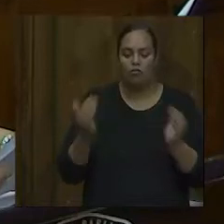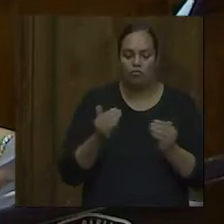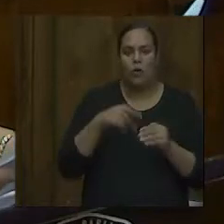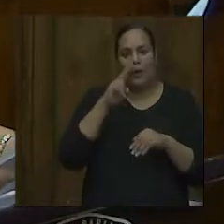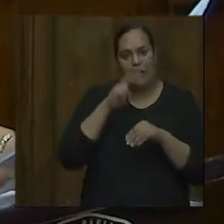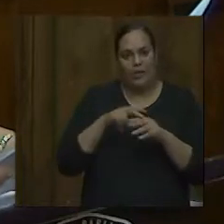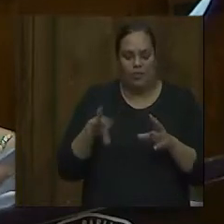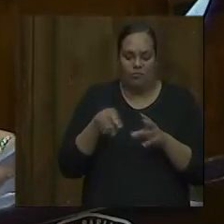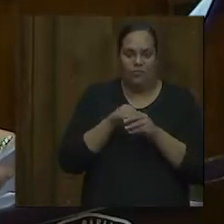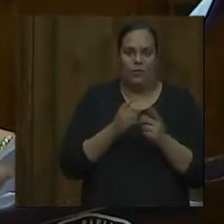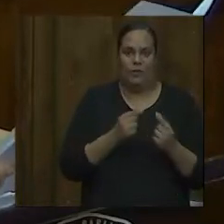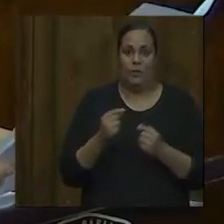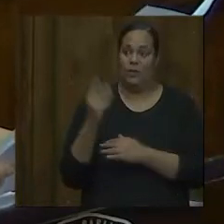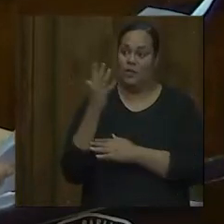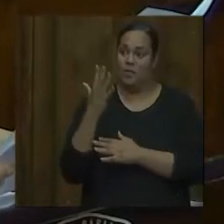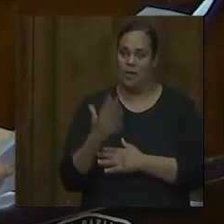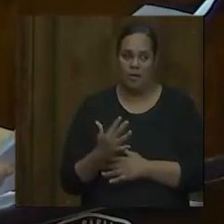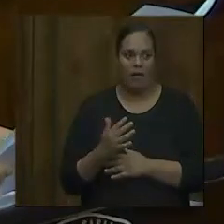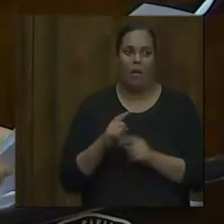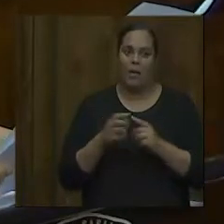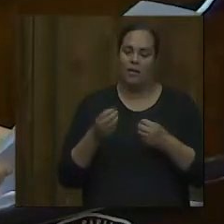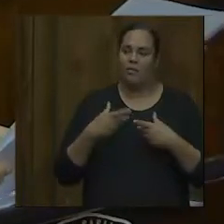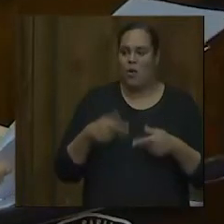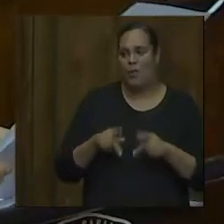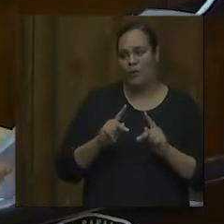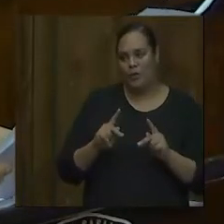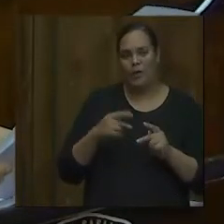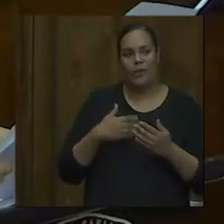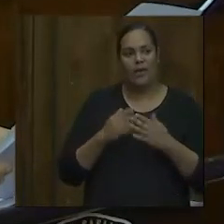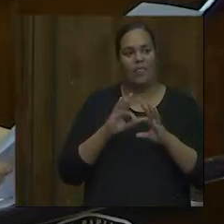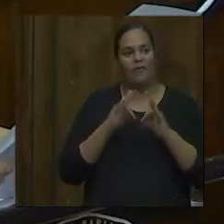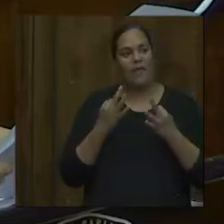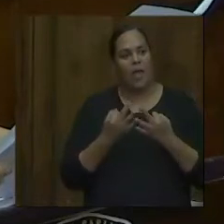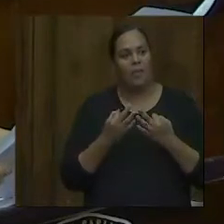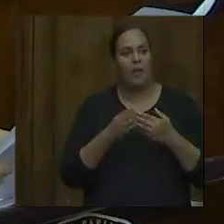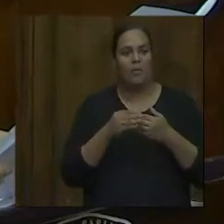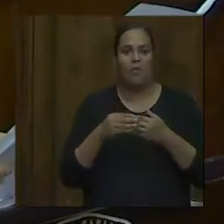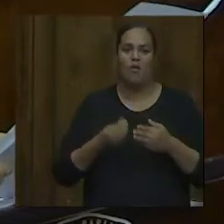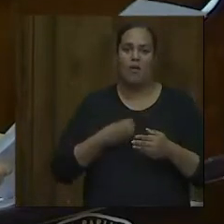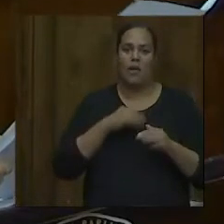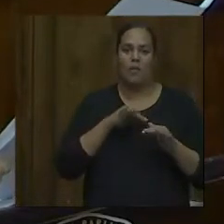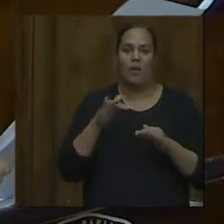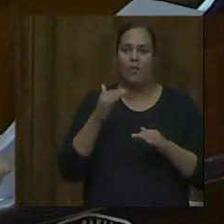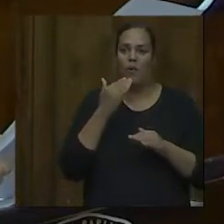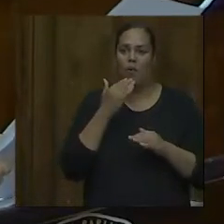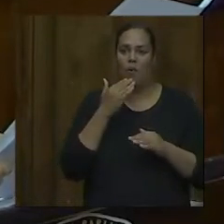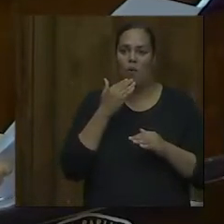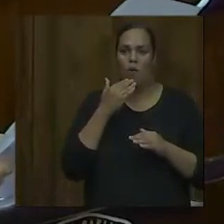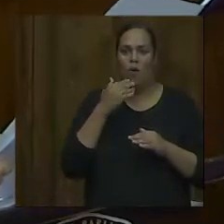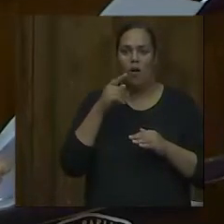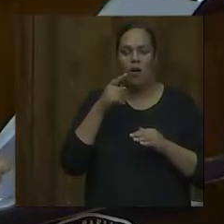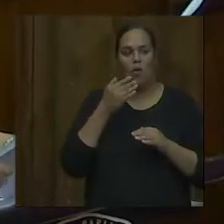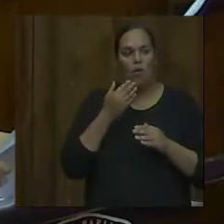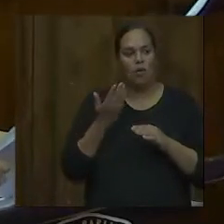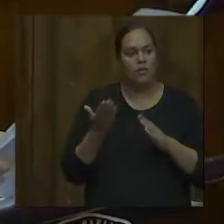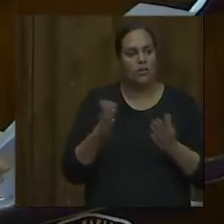was. Speaker, laat my toe om my meegevoel aan die familie en geliefdes van jong mans wat in die somerseisoen